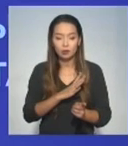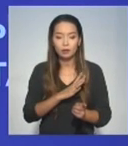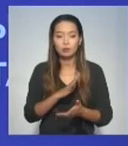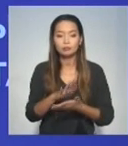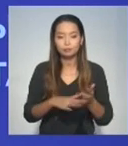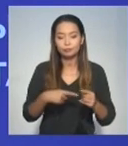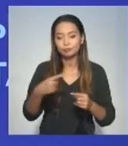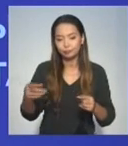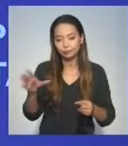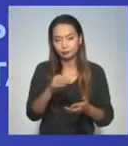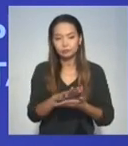все регионы страны